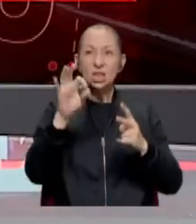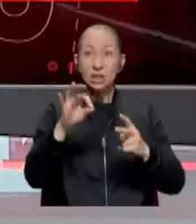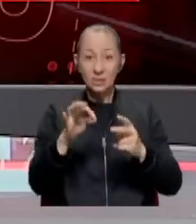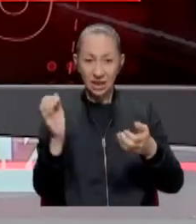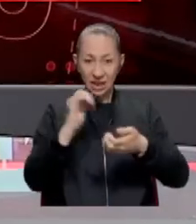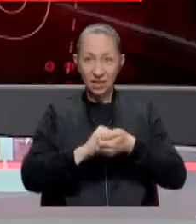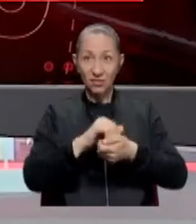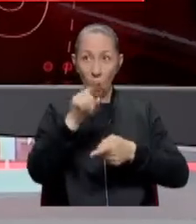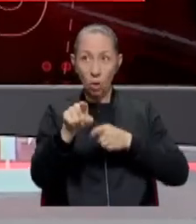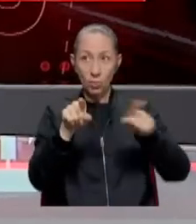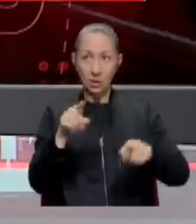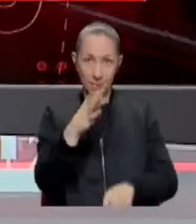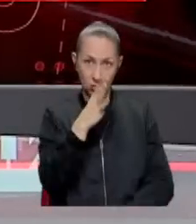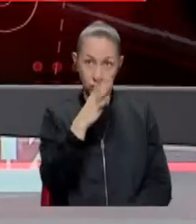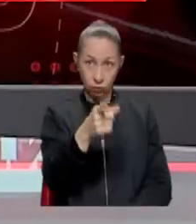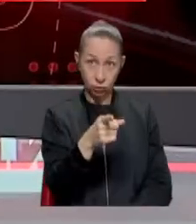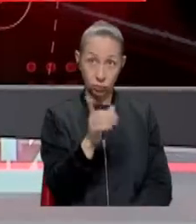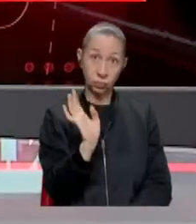ittifakta şurada burada